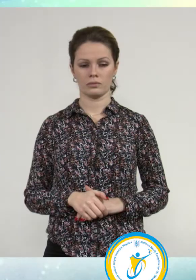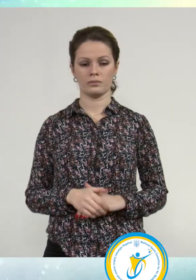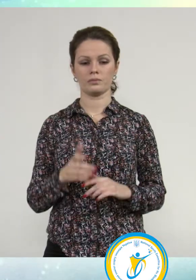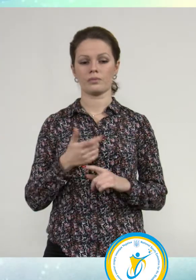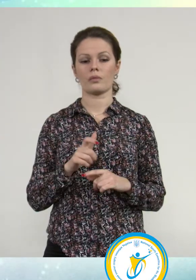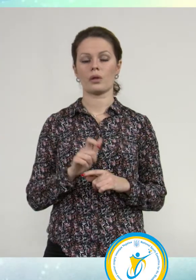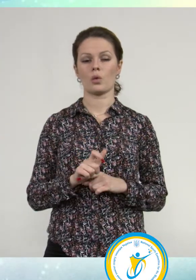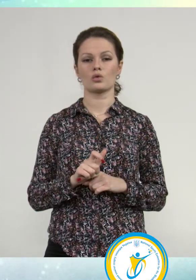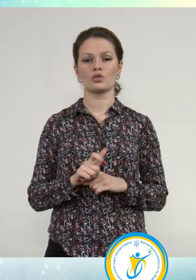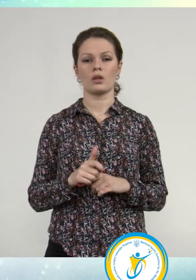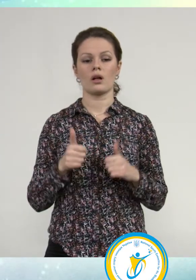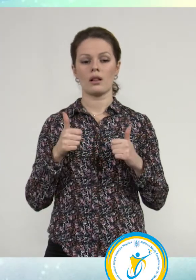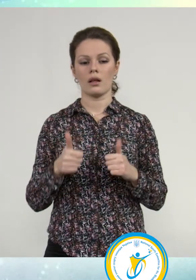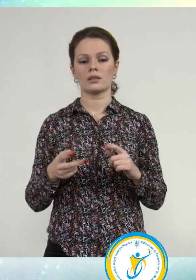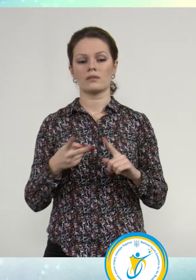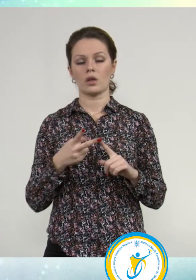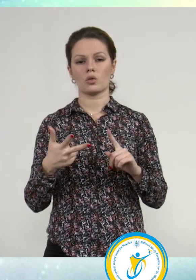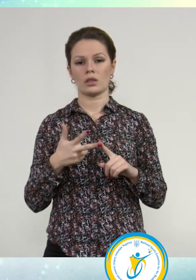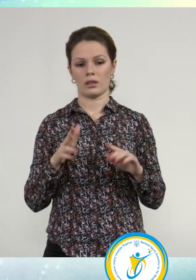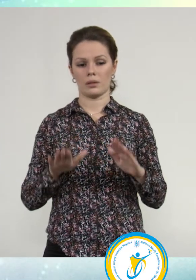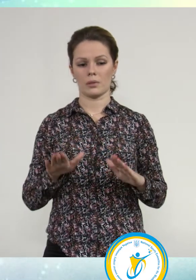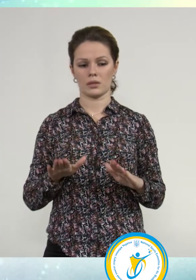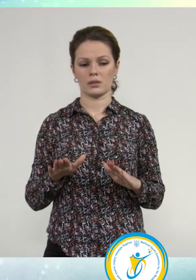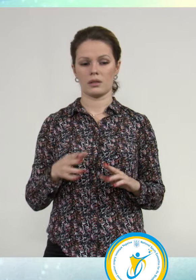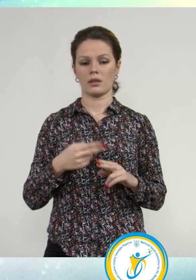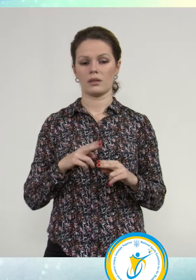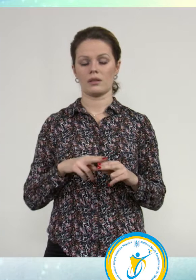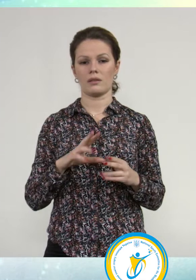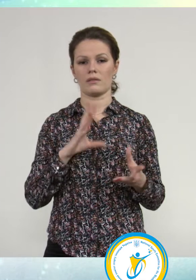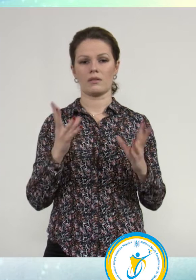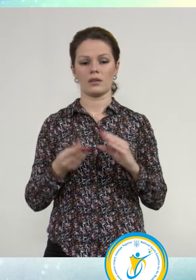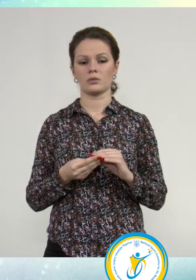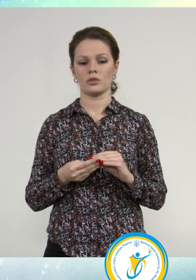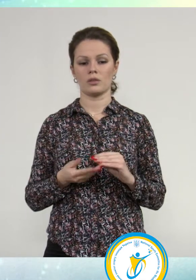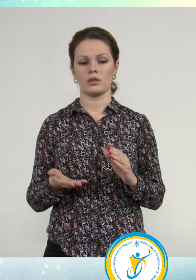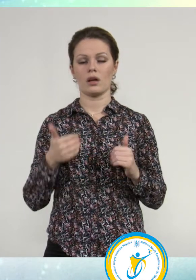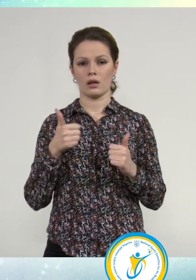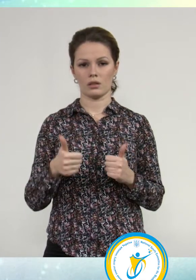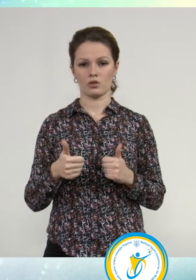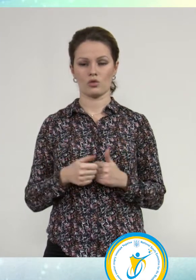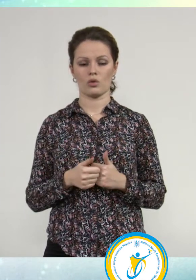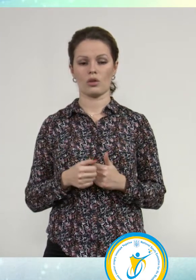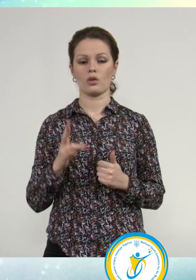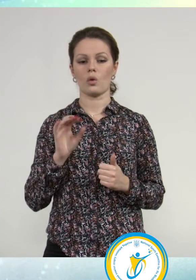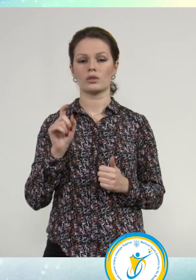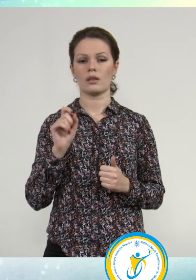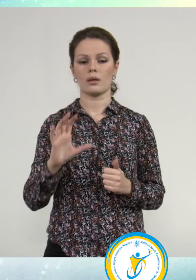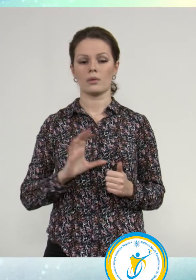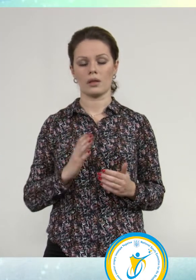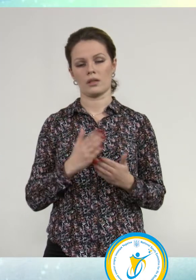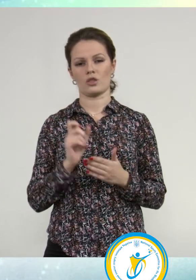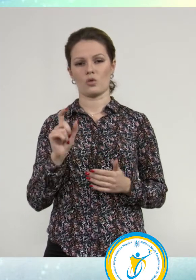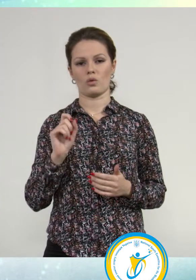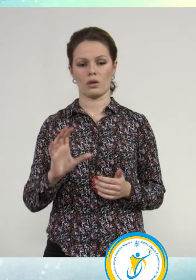Дуже класно, друге, третє місце, дуже, ну це взагалі добре. Ну золота медаль